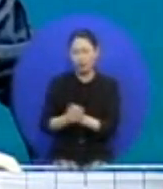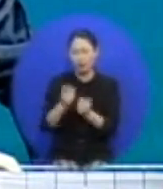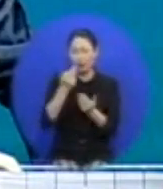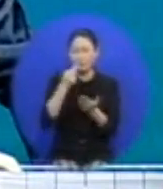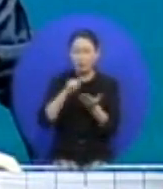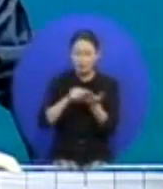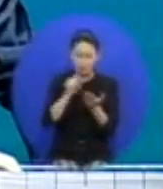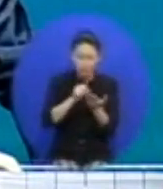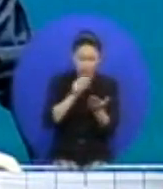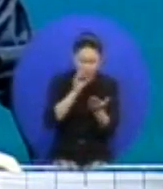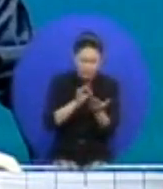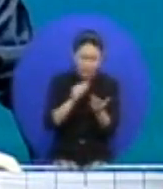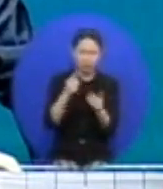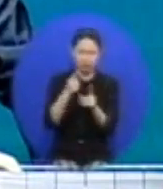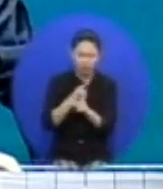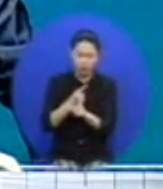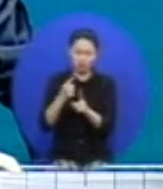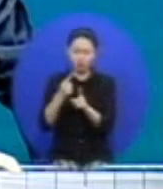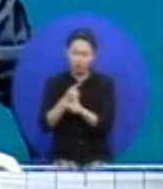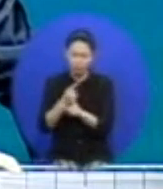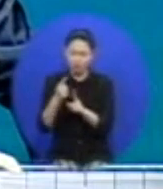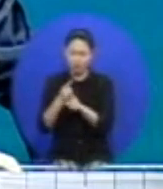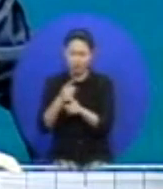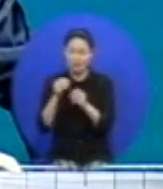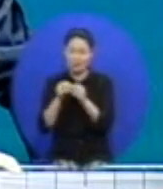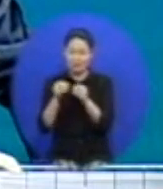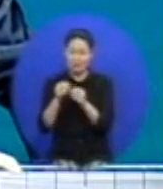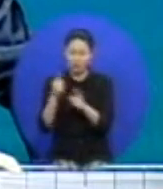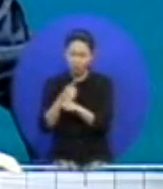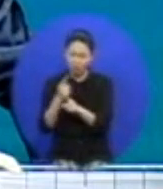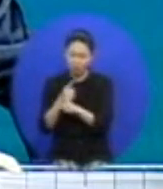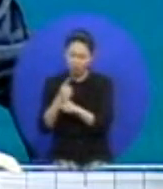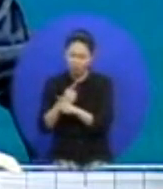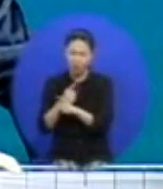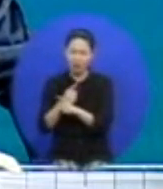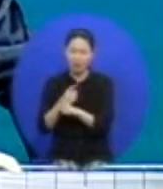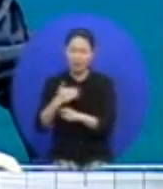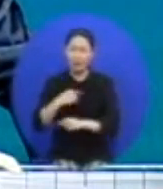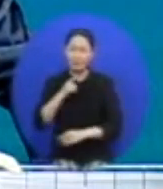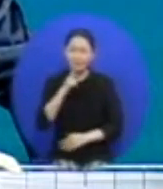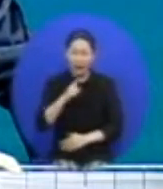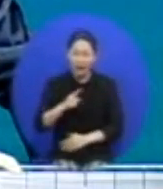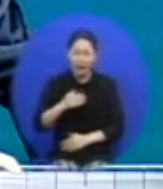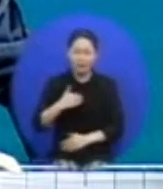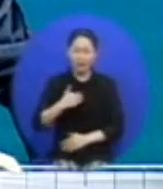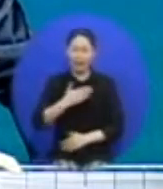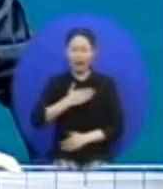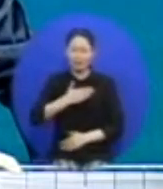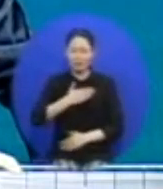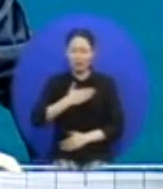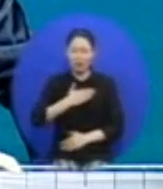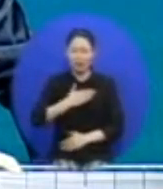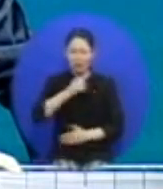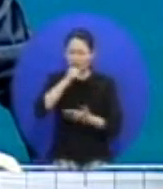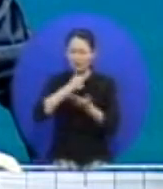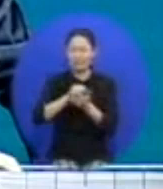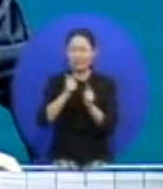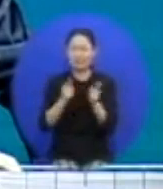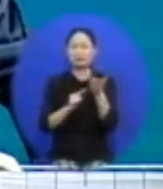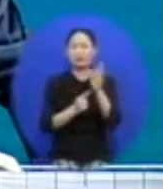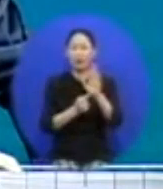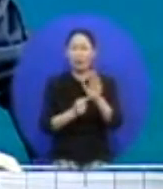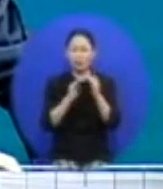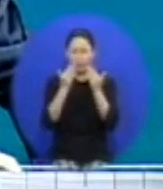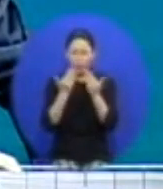다시 수정하고 또 수정하고 내 말 내 감정 부적절한 표현 다